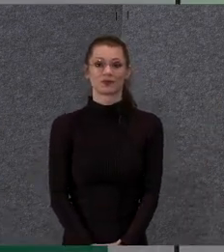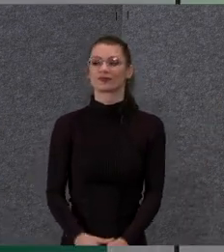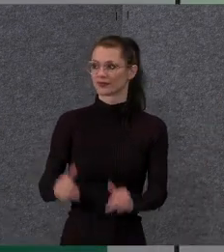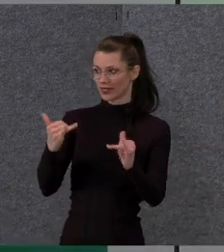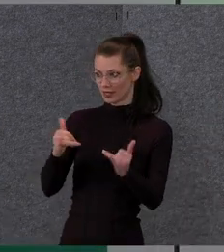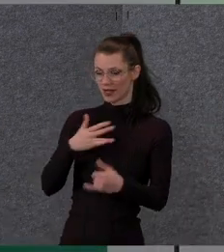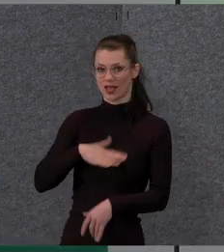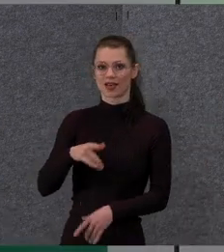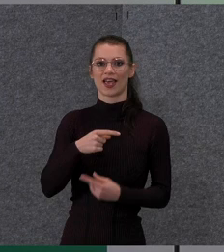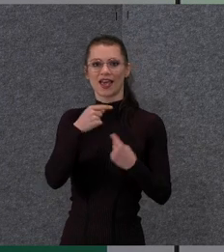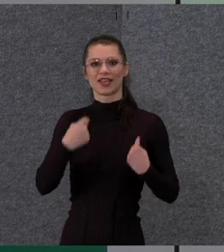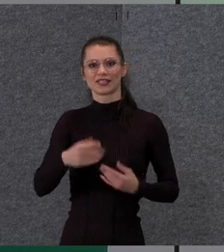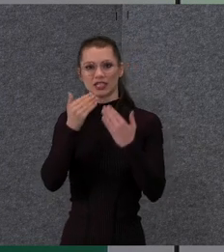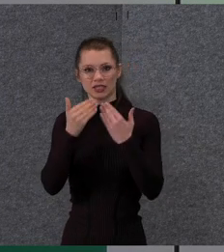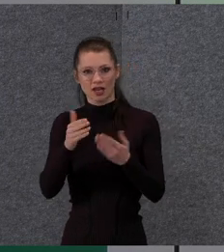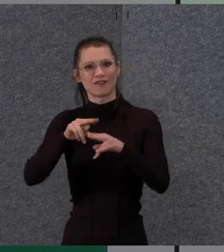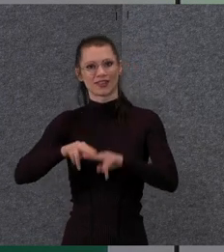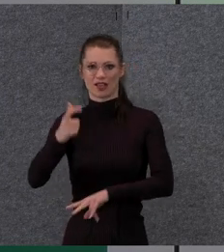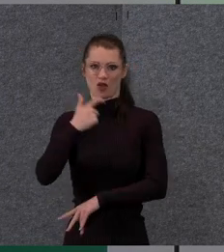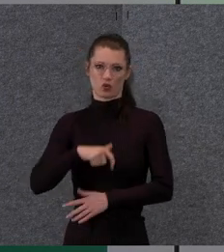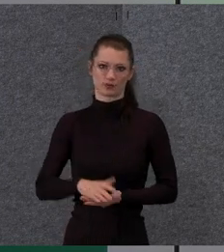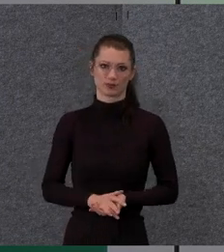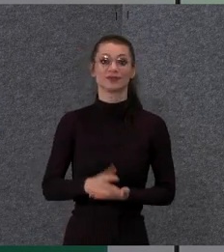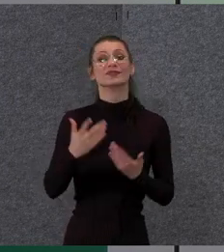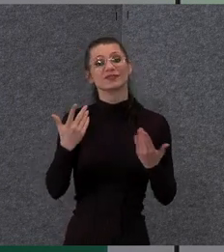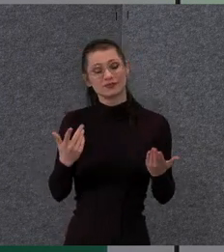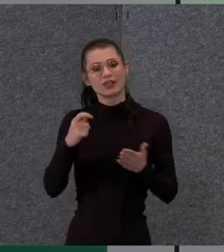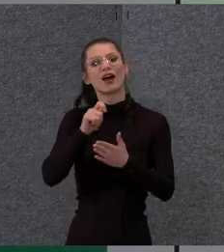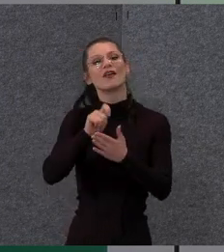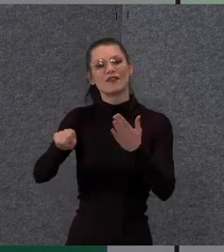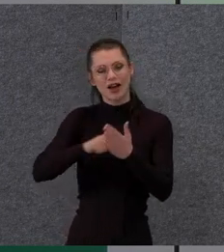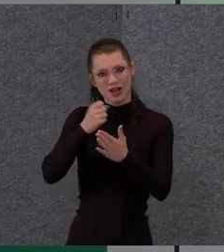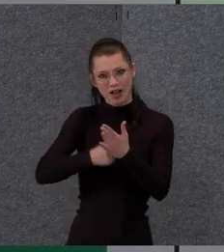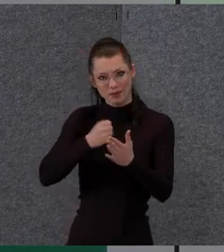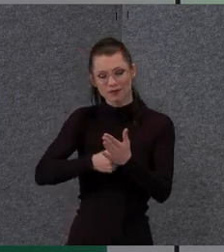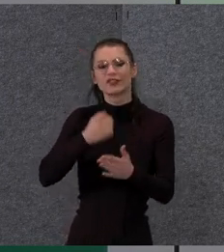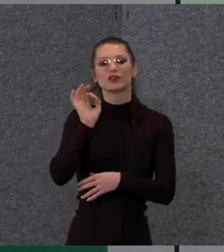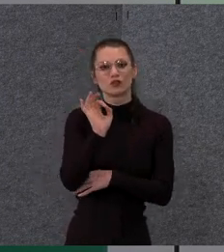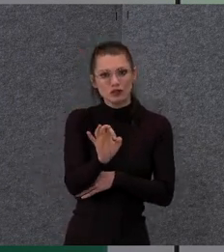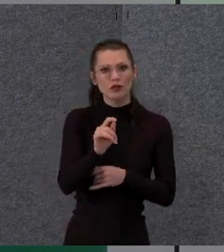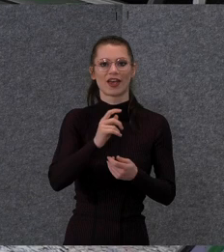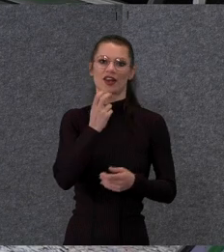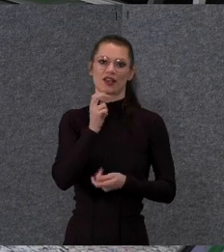Ja, ganz herzlichen Dank für euer Vertrauen und lasst uns Wahlkampf für die Energiewende und für Klimaschutz machen.